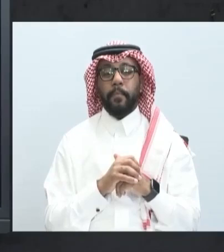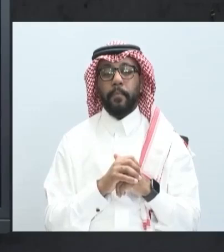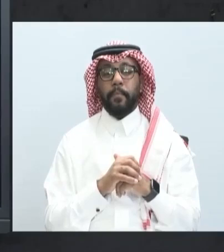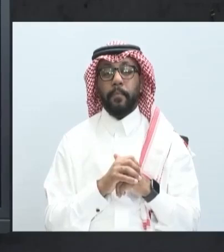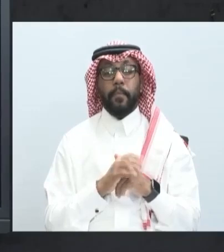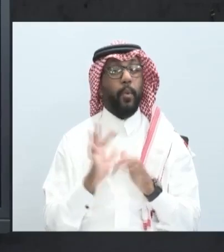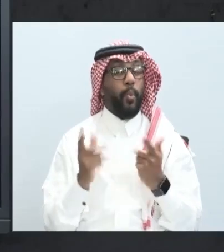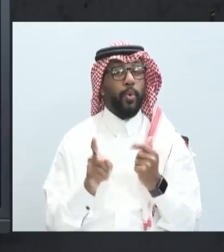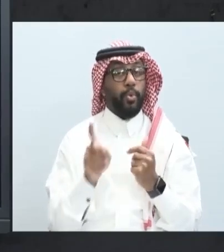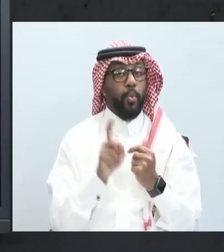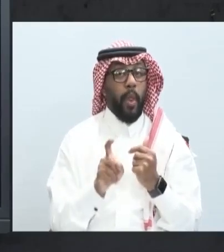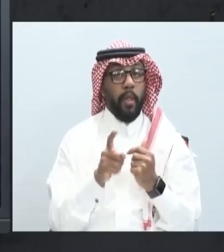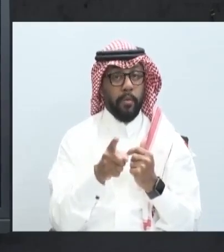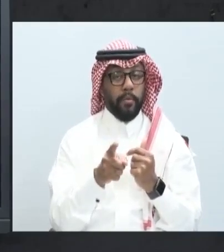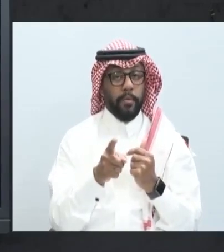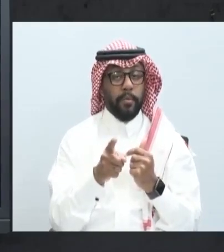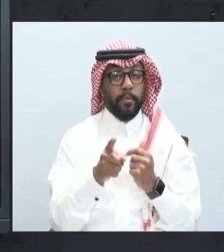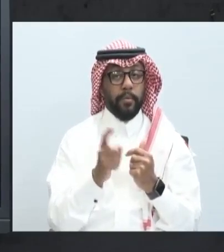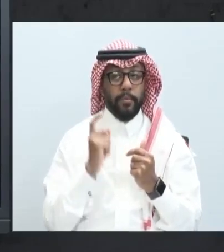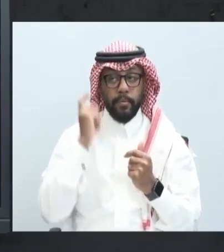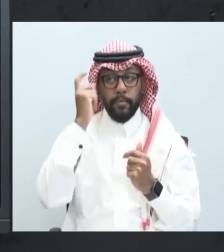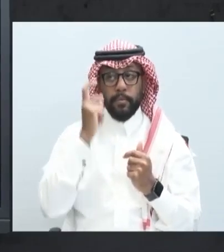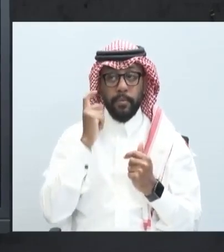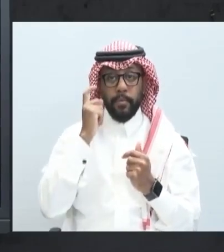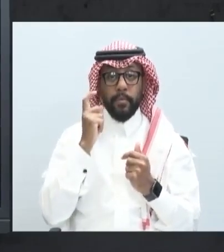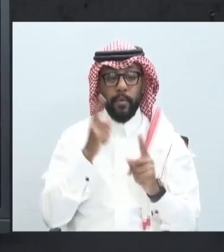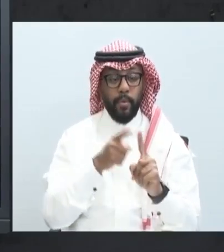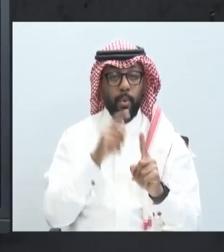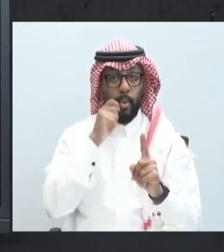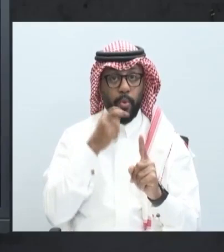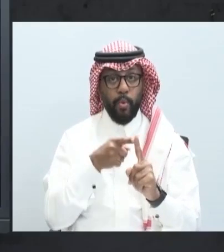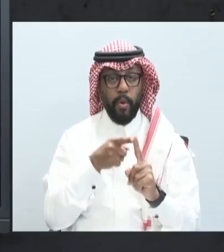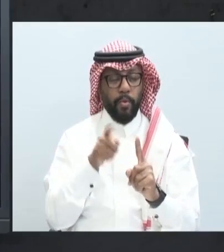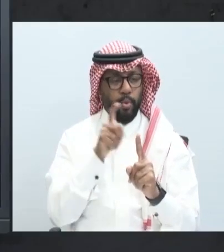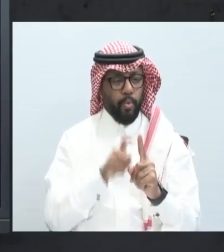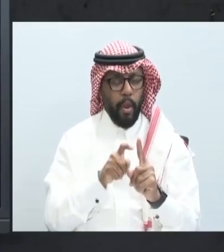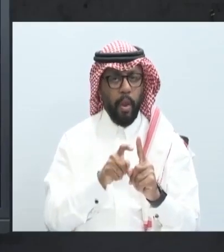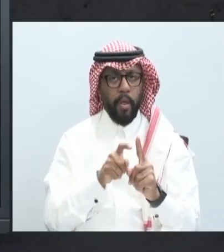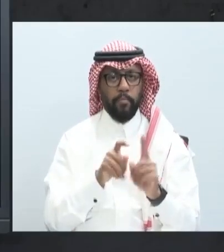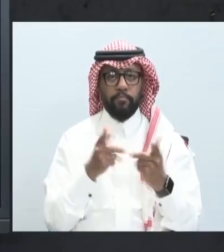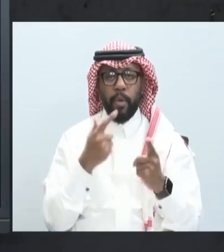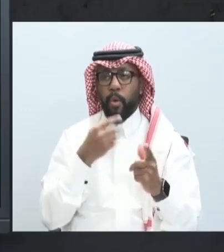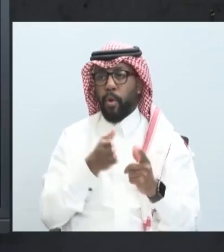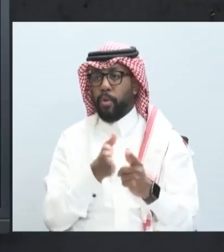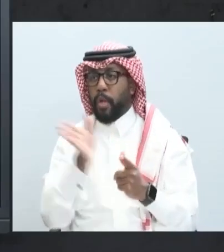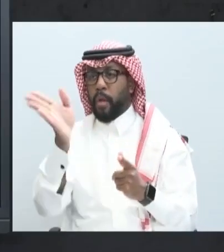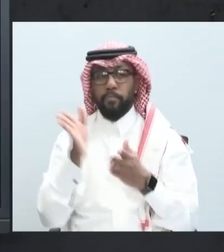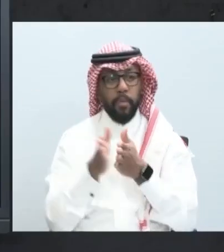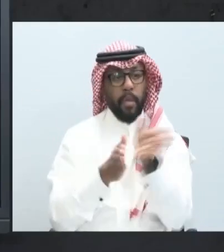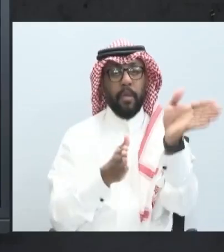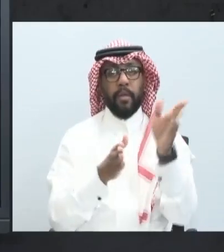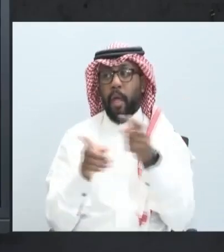ما هو السؤال ما رايكم ماذا اقول لهذا الشخص لكي اعرف الطريق الصحيح